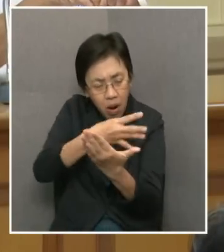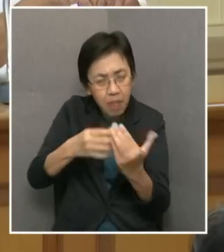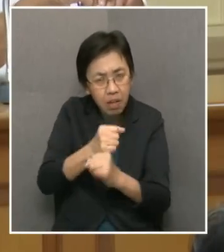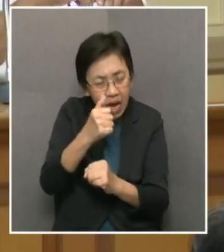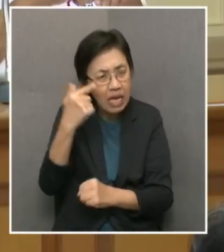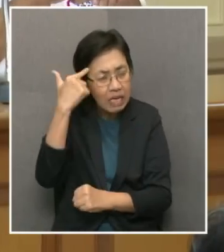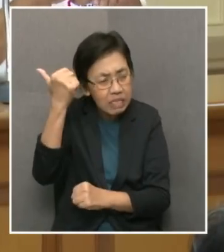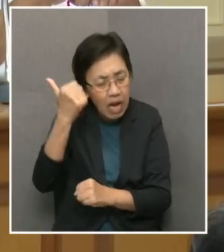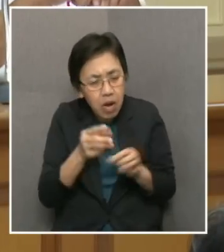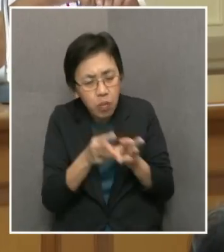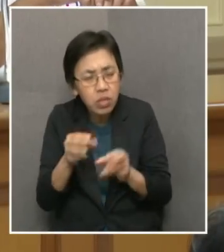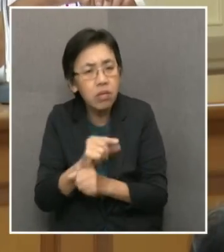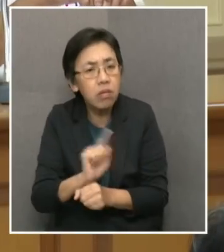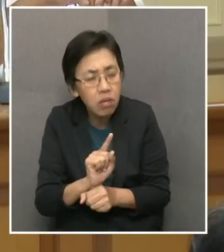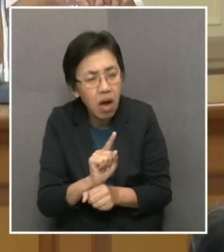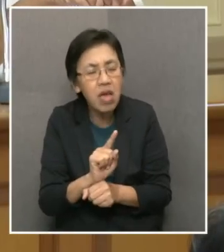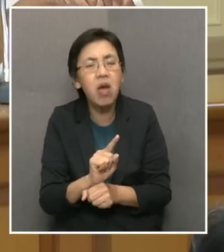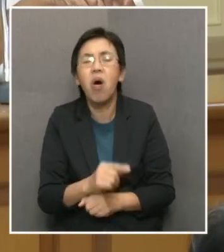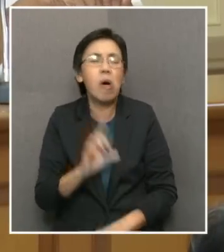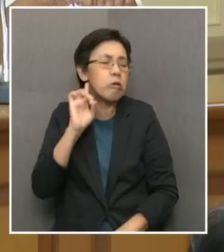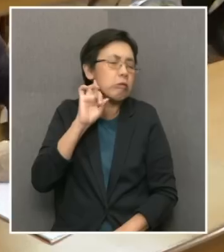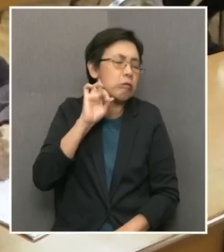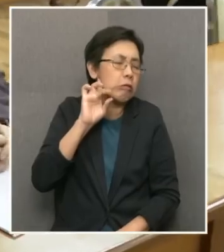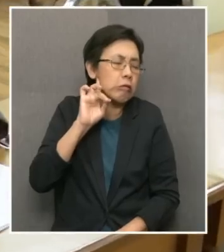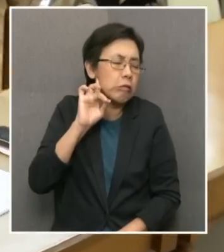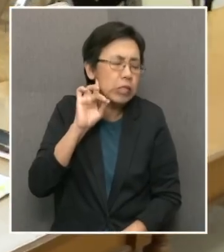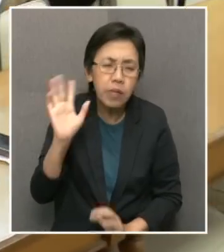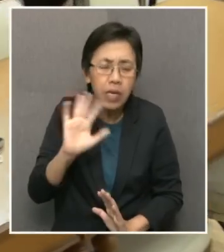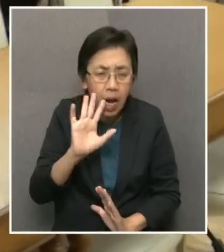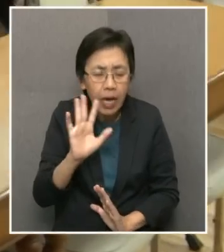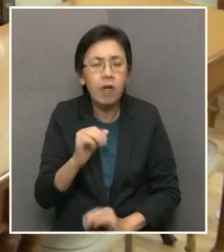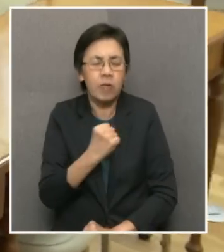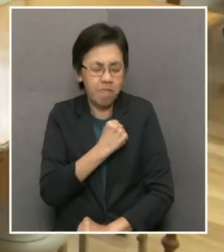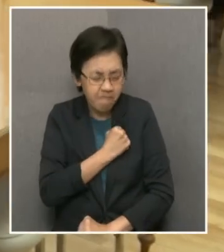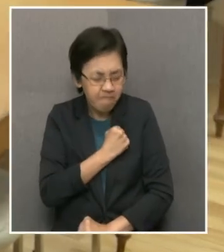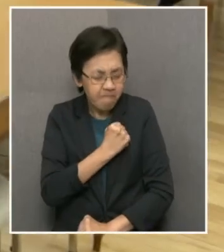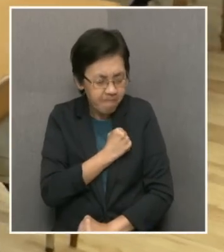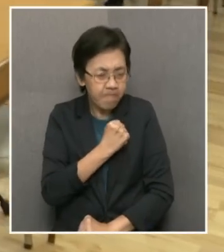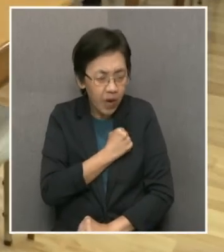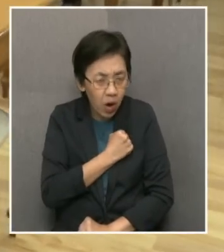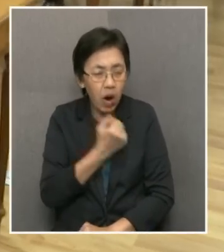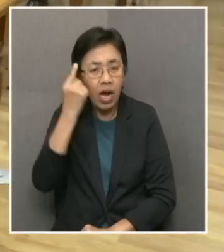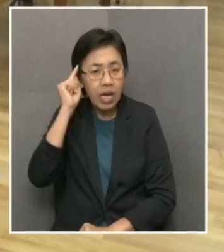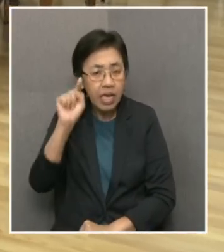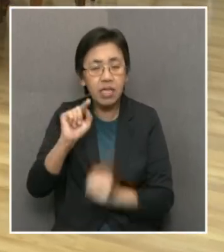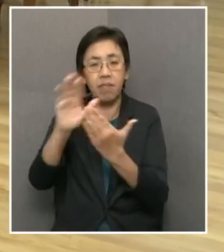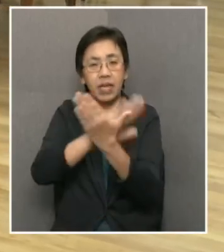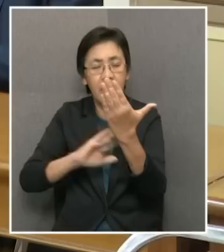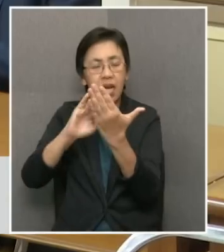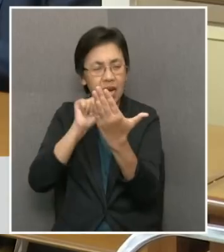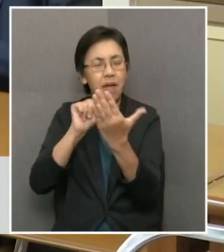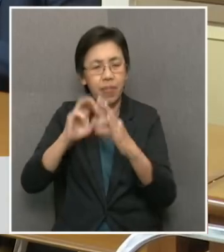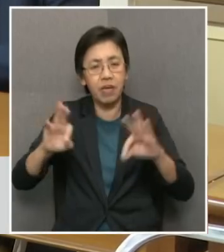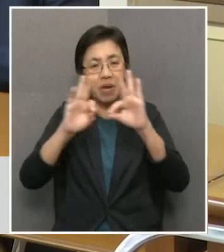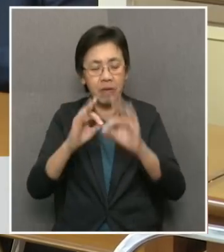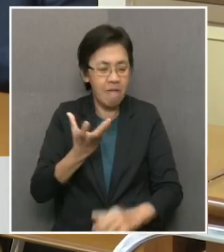ได้ว่าควรเป็นอย่างไรจะดันทุรังต่อเมื่อถึงจุดหนึ่งต้องใช้ความอดทนอดกลั้นมองผลประโยชน์ของชาติมาก่อนอย่าเอาความ